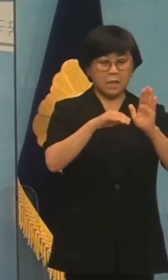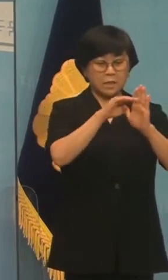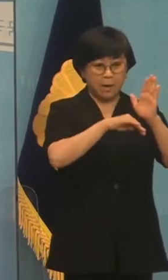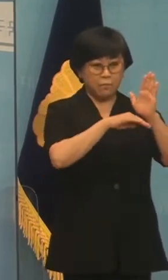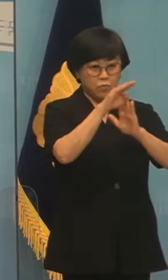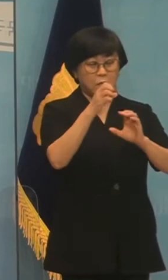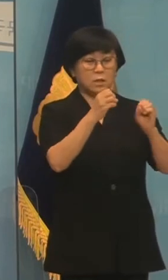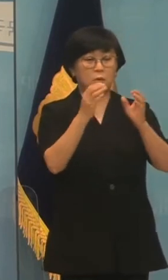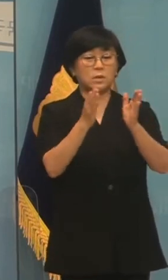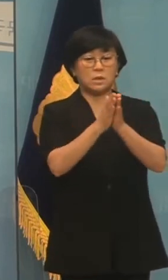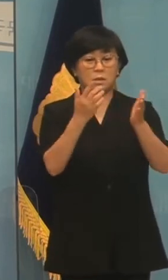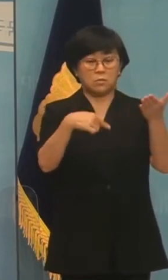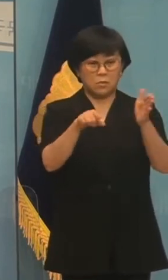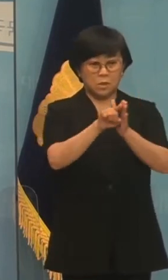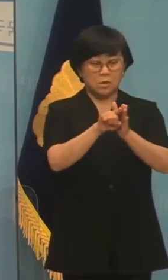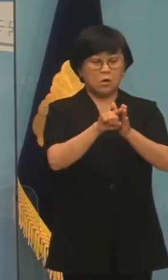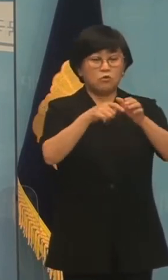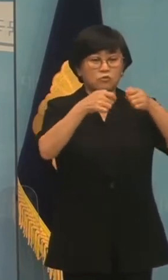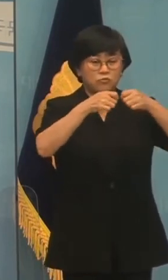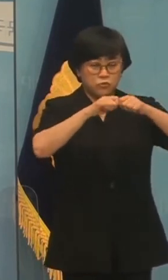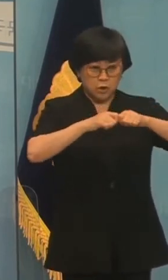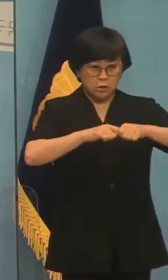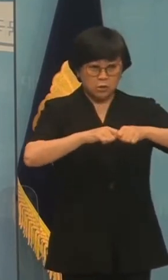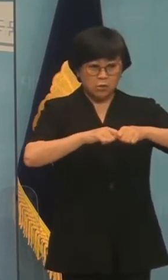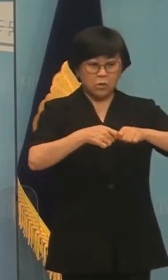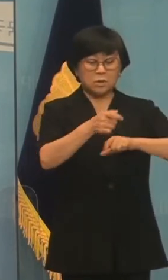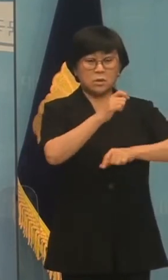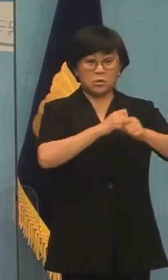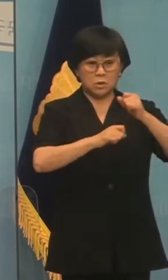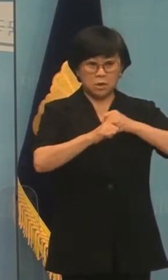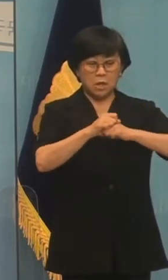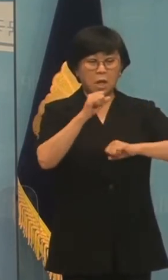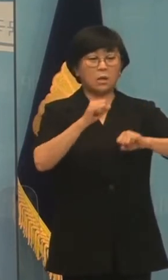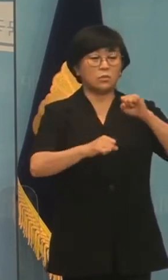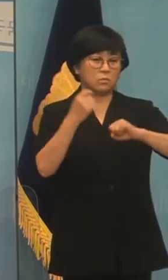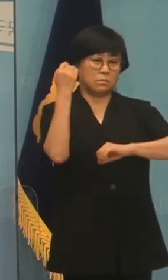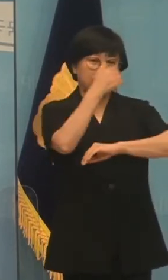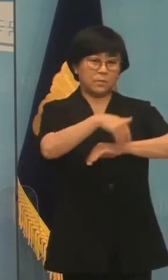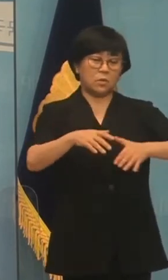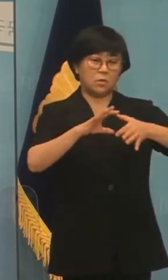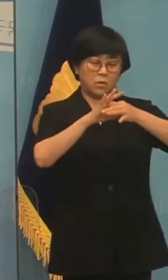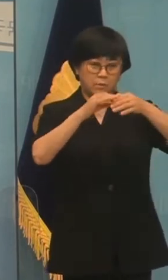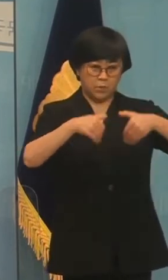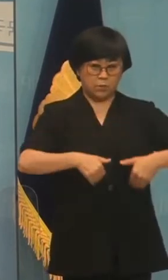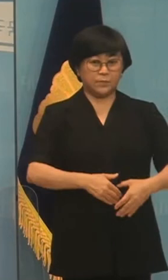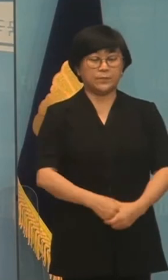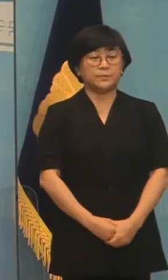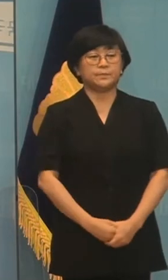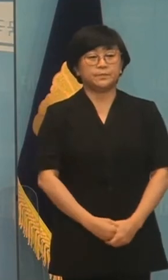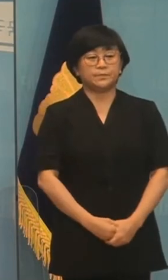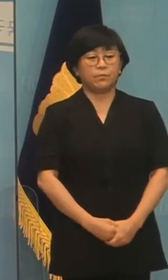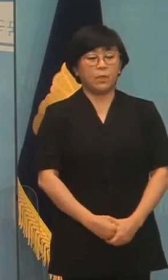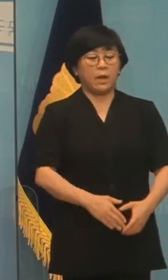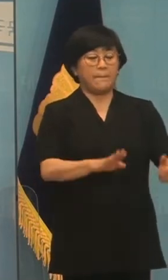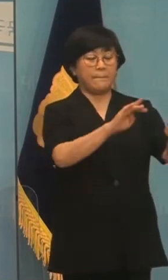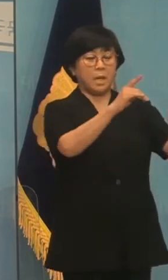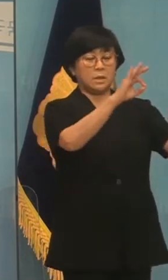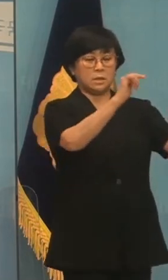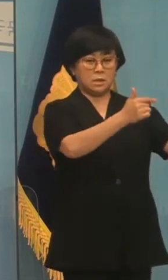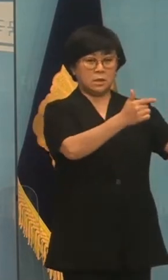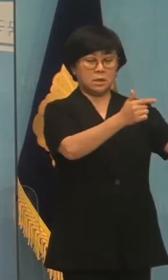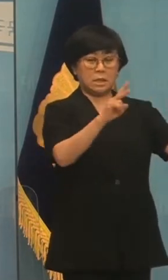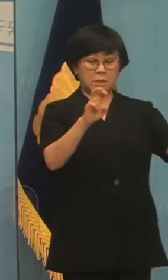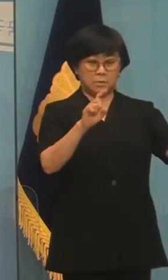트기 위해서는 보다 구체적이고 적극적인 행동 계획으로 이어져야 합니다. 바이든 대통령이